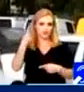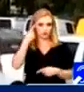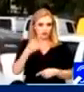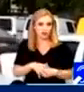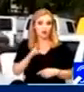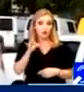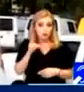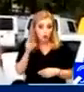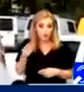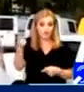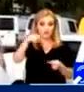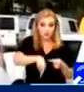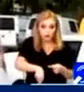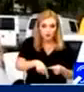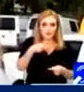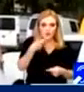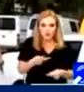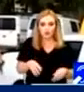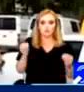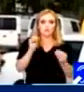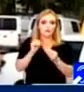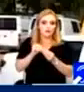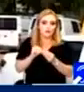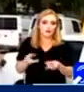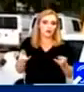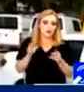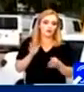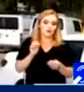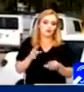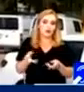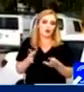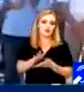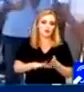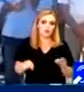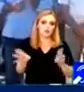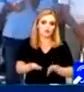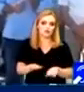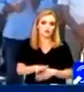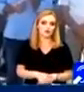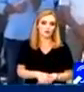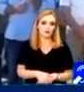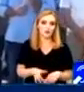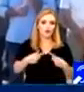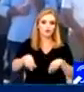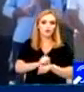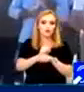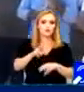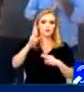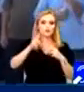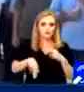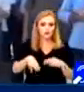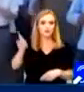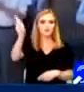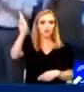fiecare dată constatăm, de fapt, cu durere că acasă nu mai este acasă. Acțiunea de protest s-a încheiat cu un miting